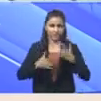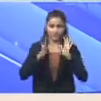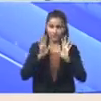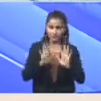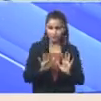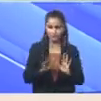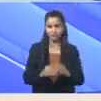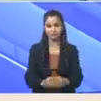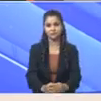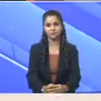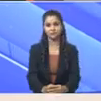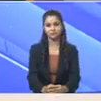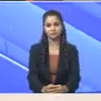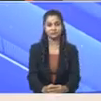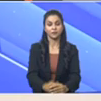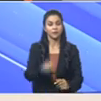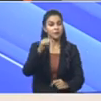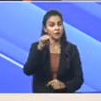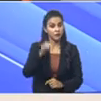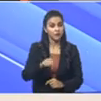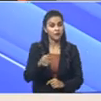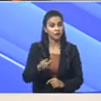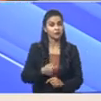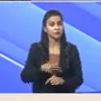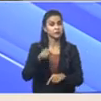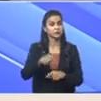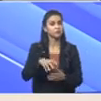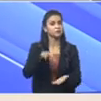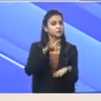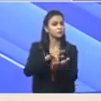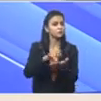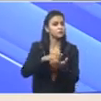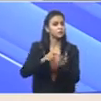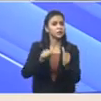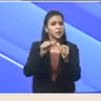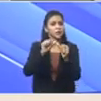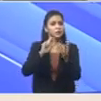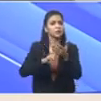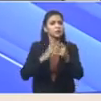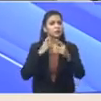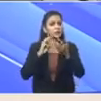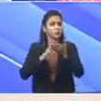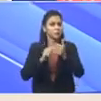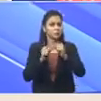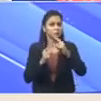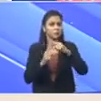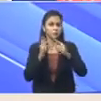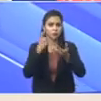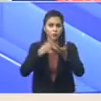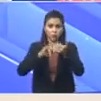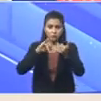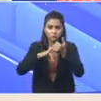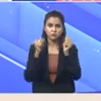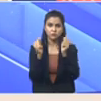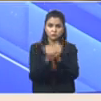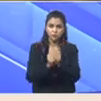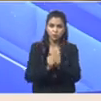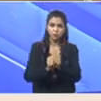बन गया है। आज इस सेक्टर में एनिमेटर्स के साथ ही स्टोरी